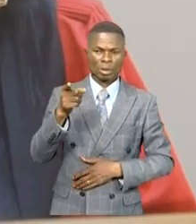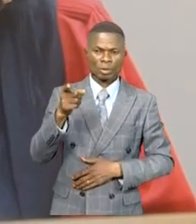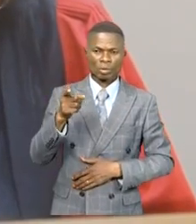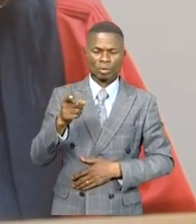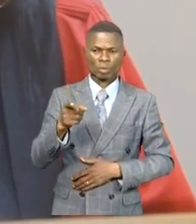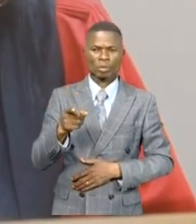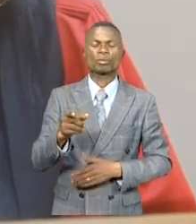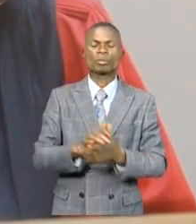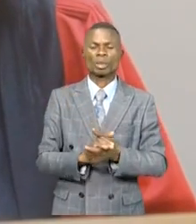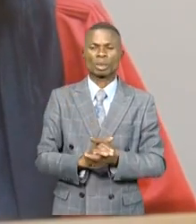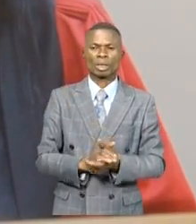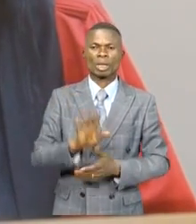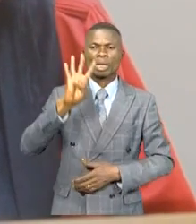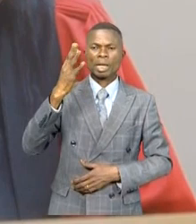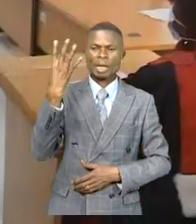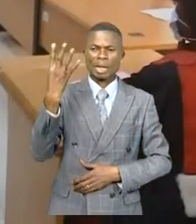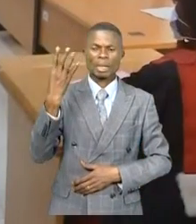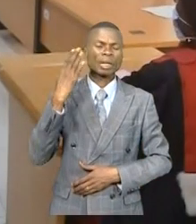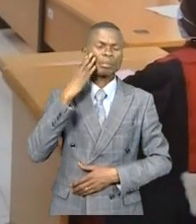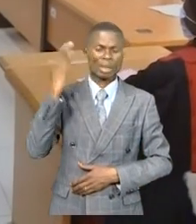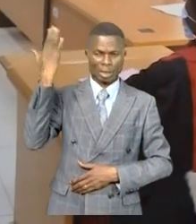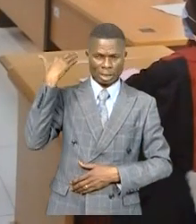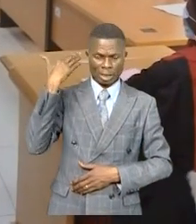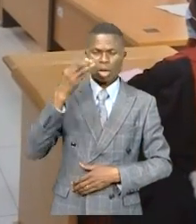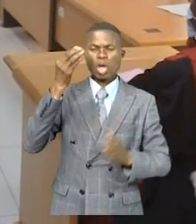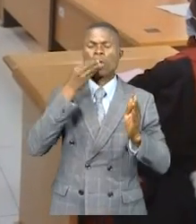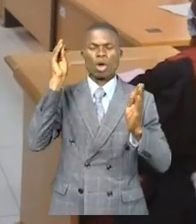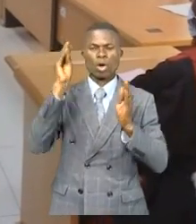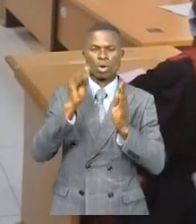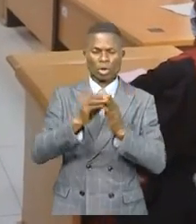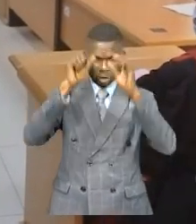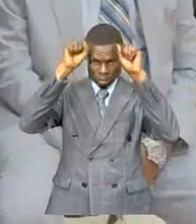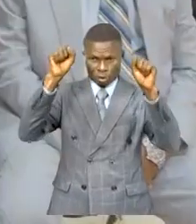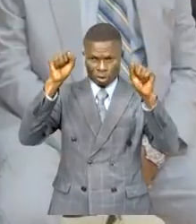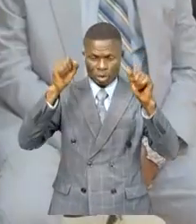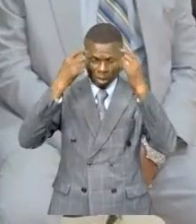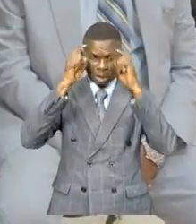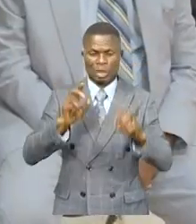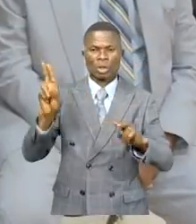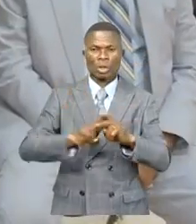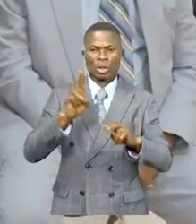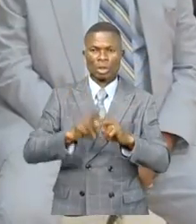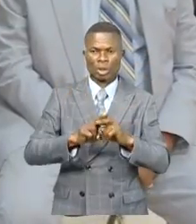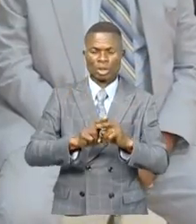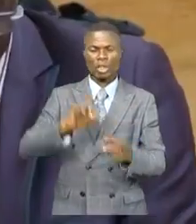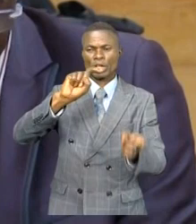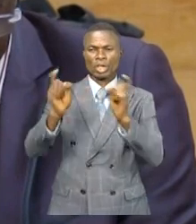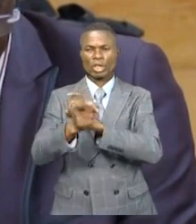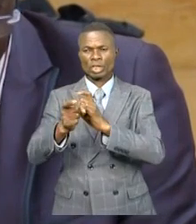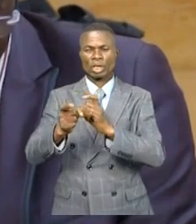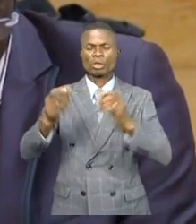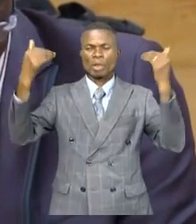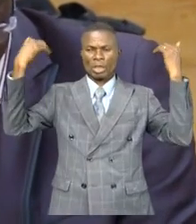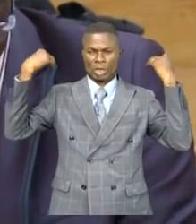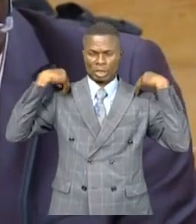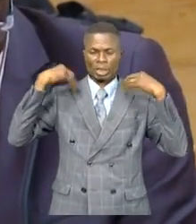ses fonctions le 4 mai dernier. Les ordonnances du chef de l'État portant mesures d'application de l'état de siège dans les provinces du